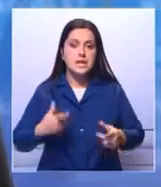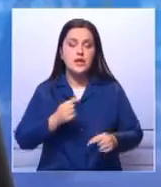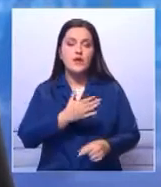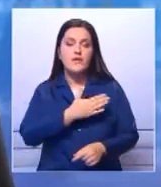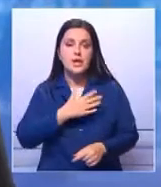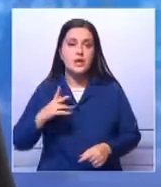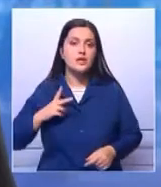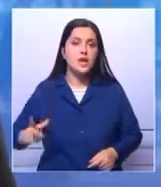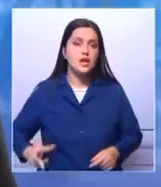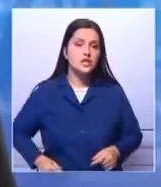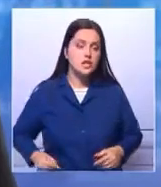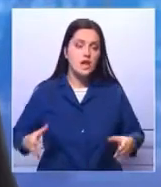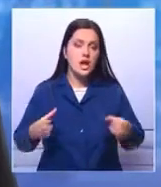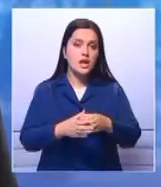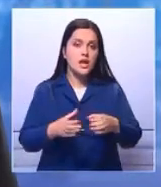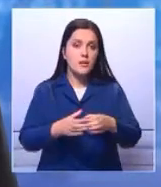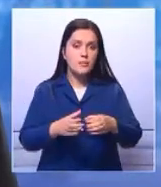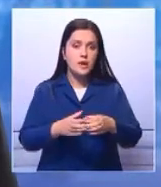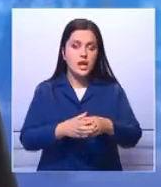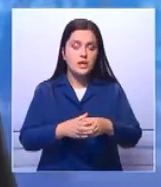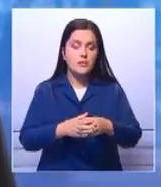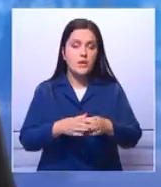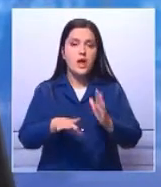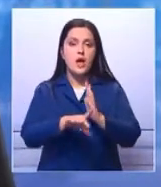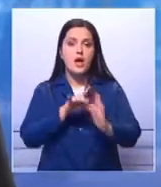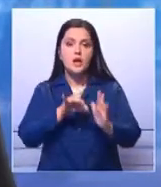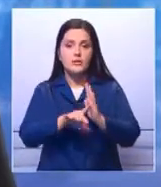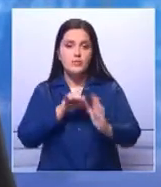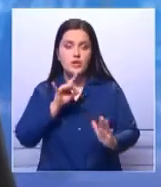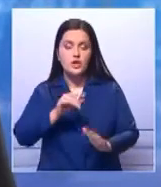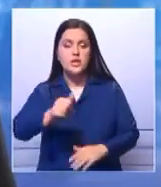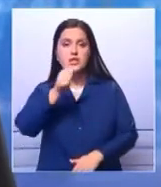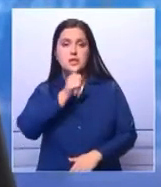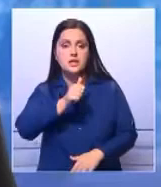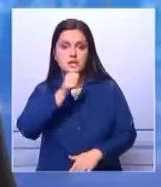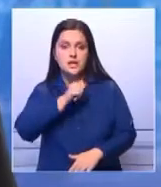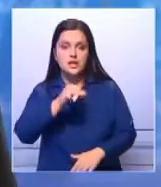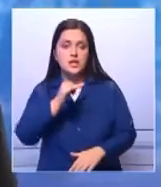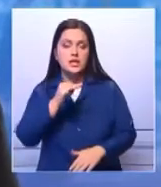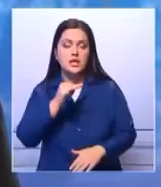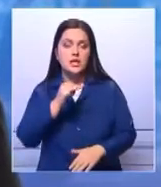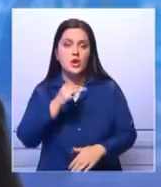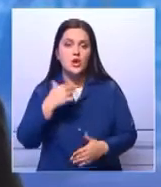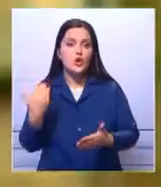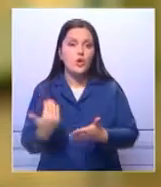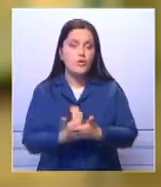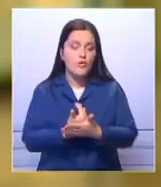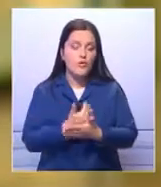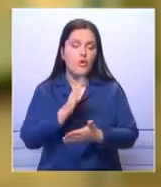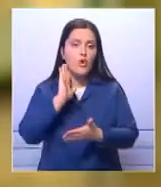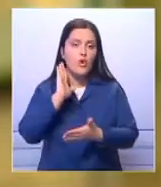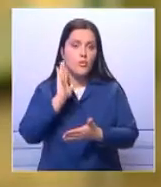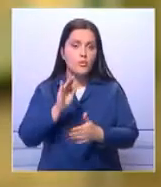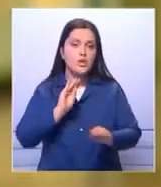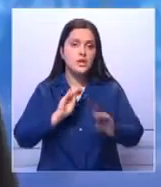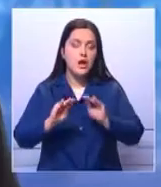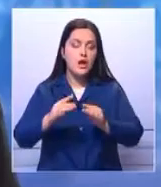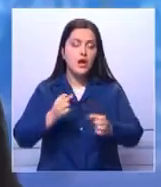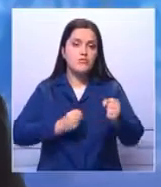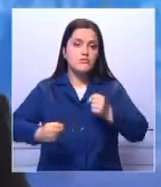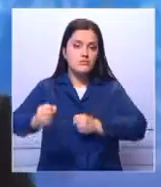дочерних компаниях идет, значит, отбор, тестирование и новое грейдирование, так называемое, всех